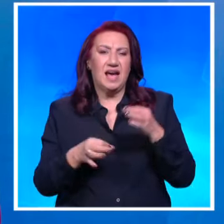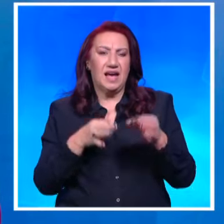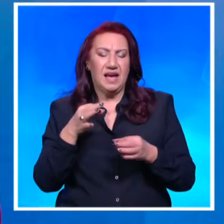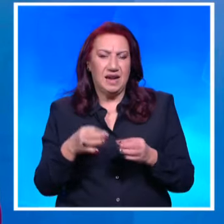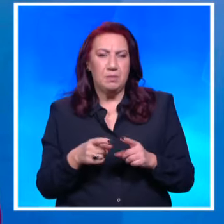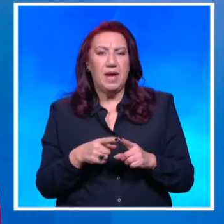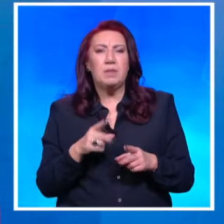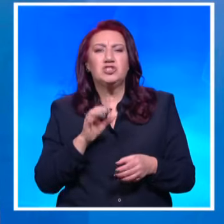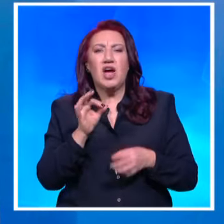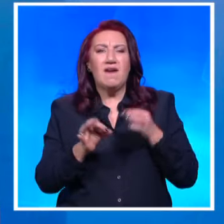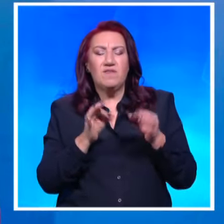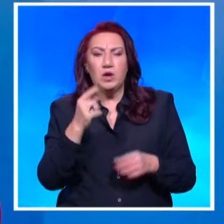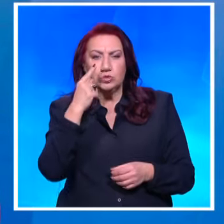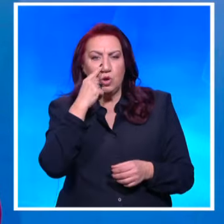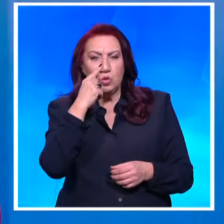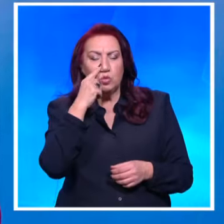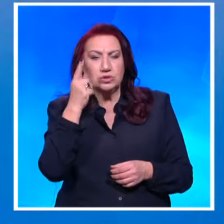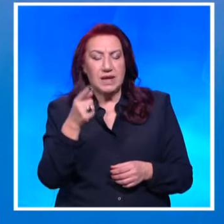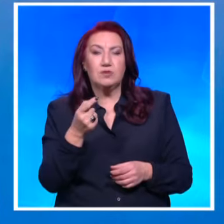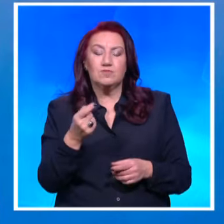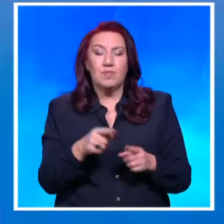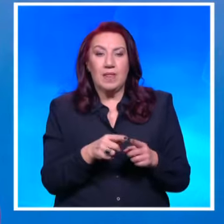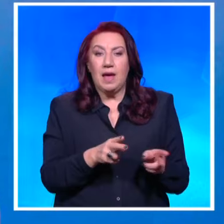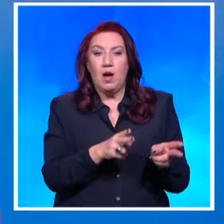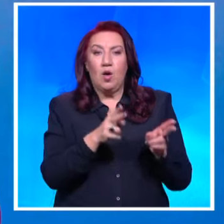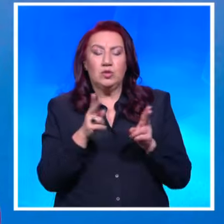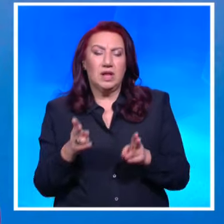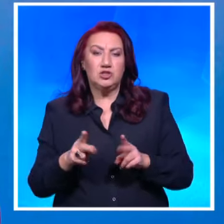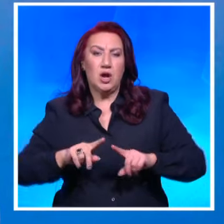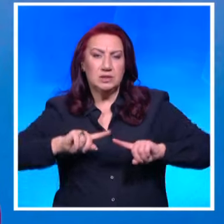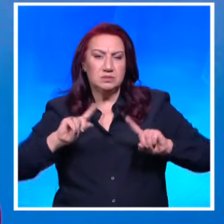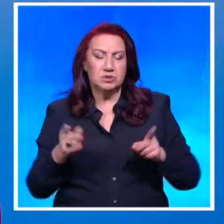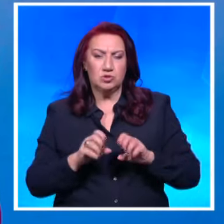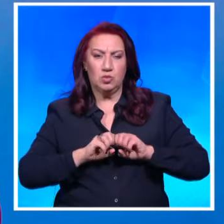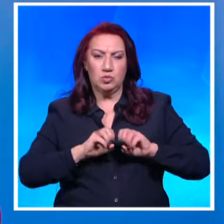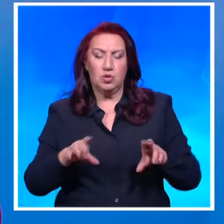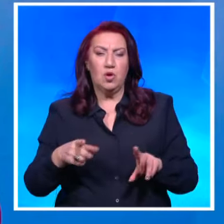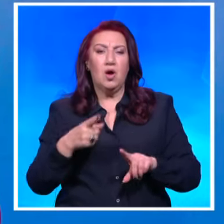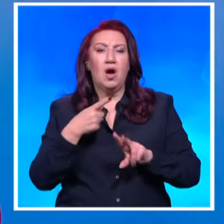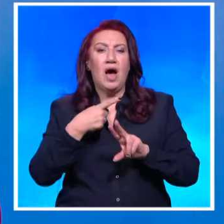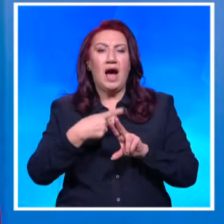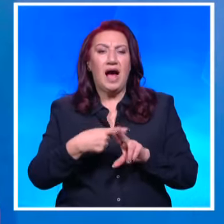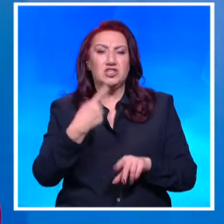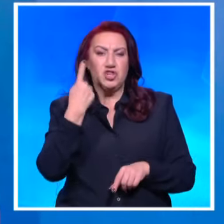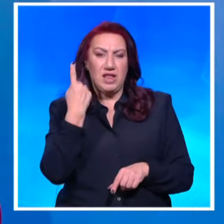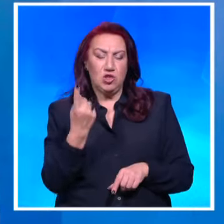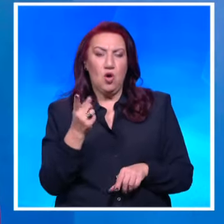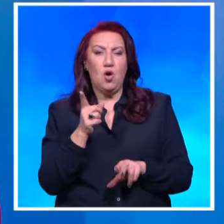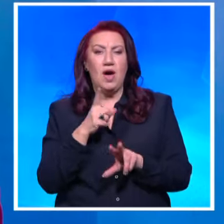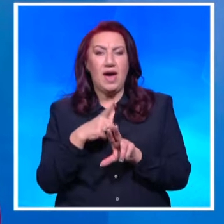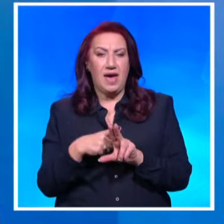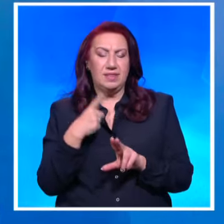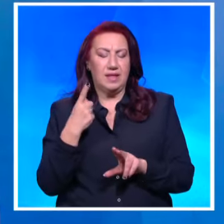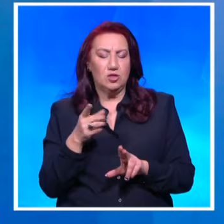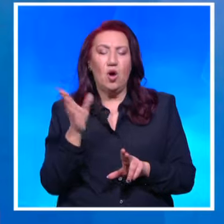във Франция и Швеция в края на лятото е отложила бурното разпространение на този H1N1 вирус вече за късната